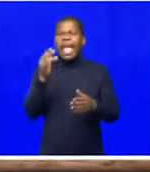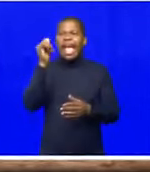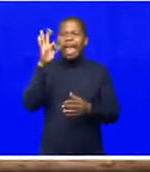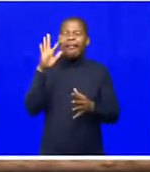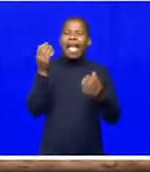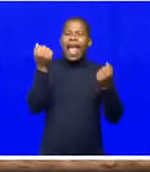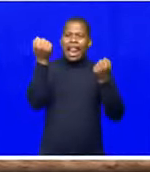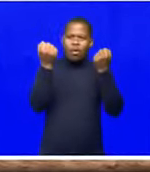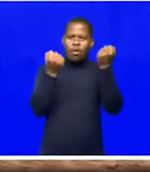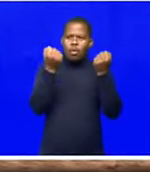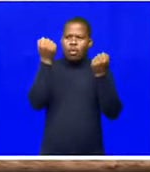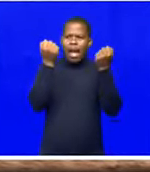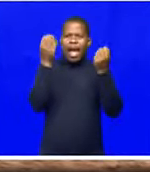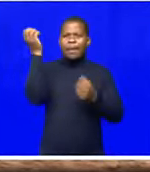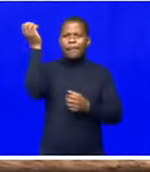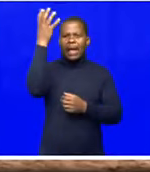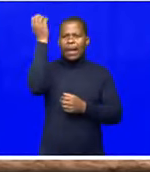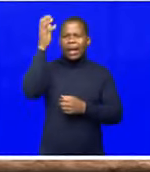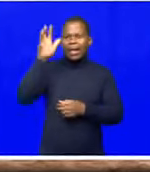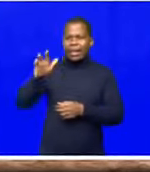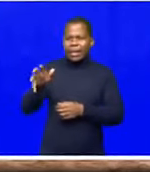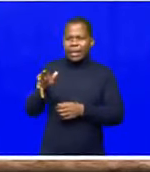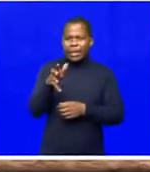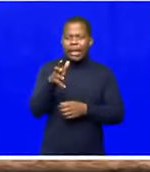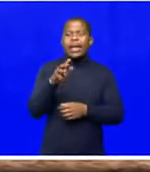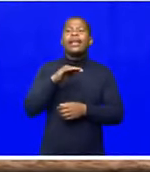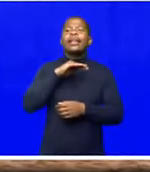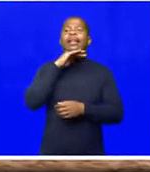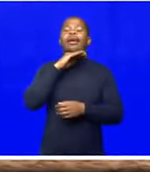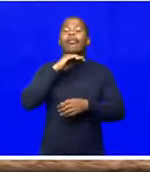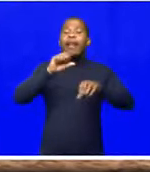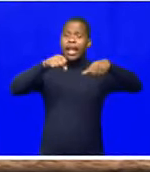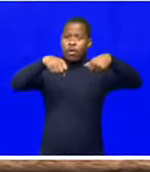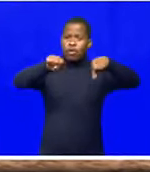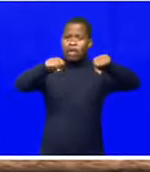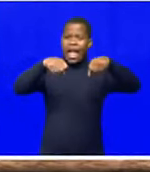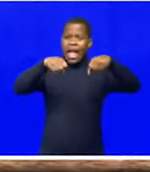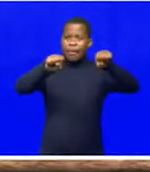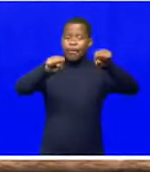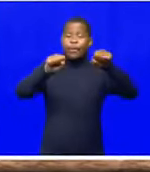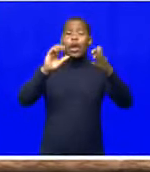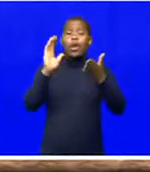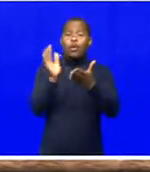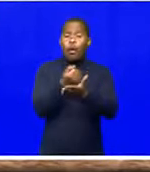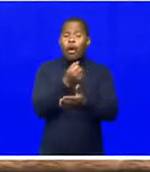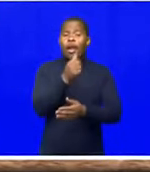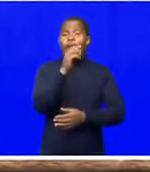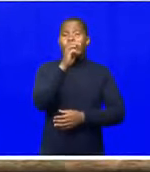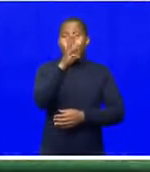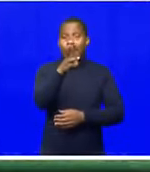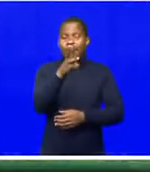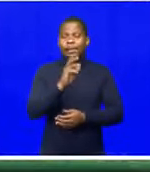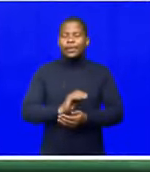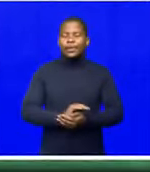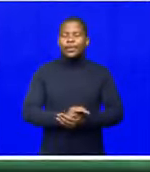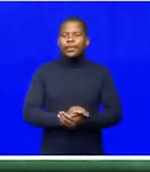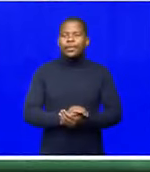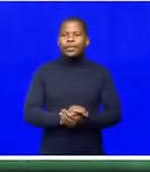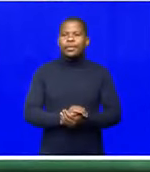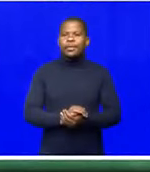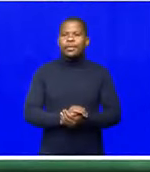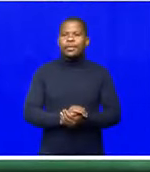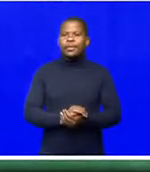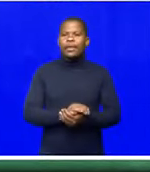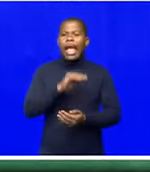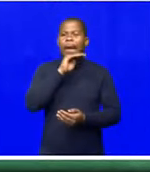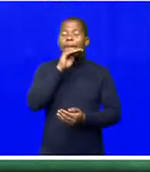dineng enough sigcine nje letinye sesitibeka vele lati inkundleni inkundla ngenkundla ngenkundla ngenkundla igcine inesigulumba